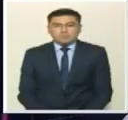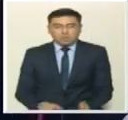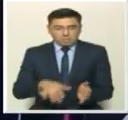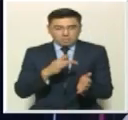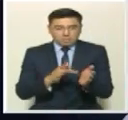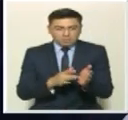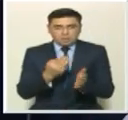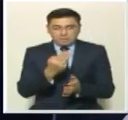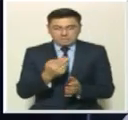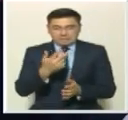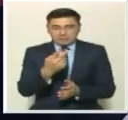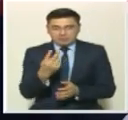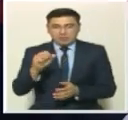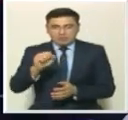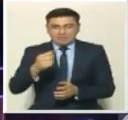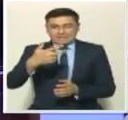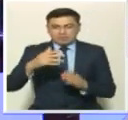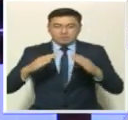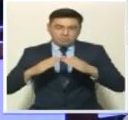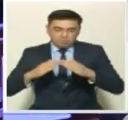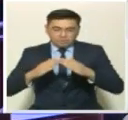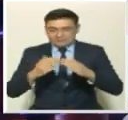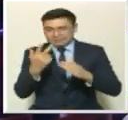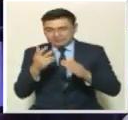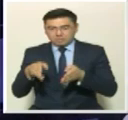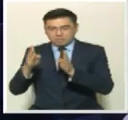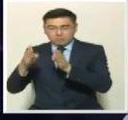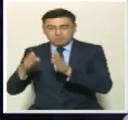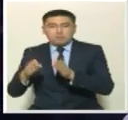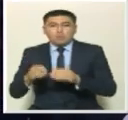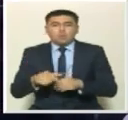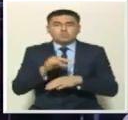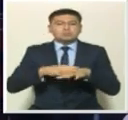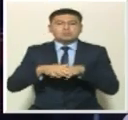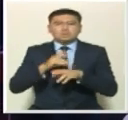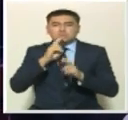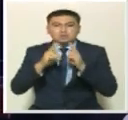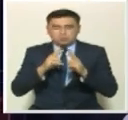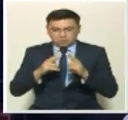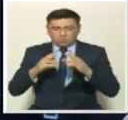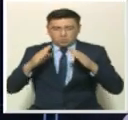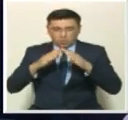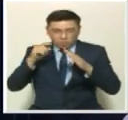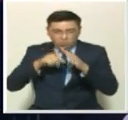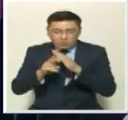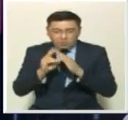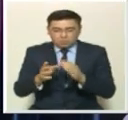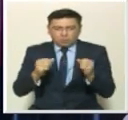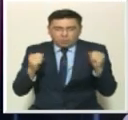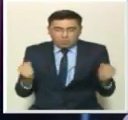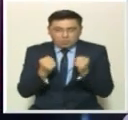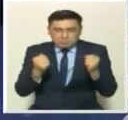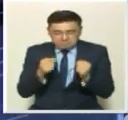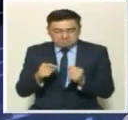Қаладағы 32-ші шағын ауданы 33 үй, 3-ші подъездің тұрғындары пәтеріміз жылынбай, суық үйде бүрісіп отырмыз деп дабыл қағып